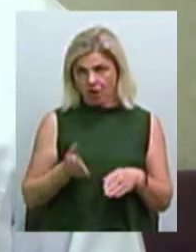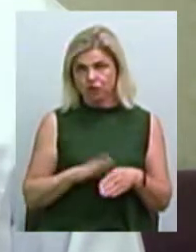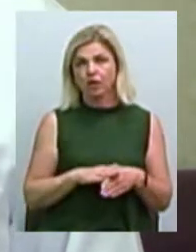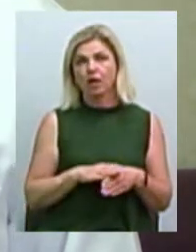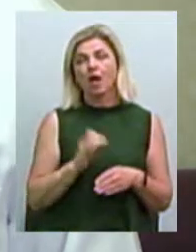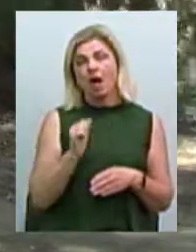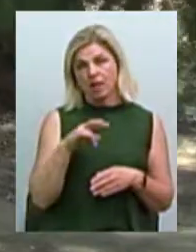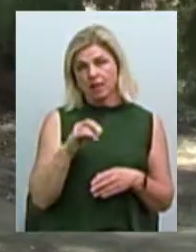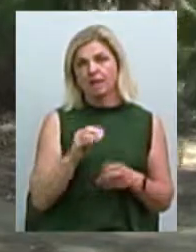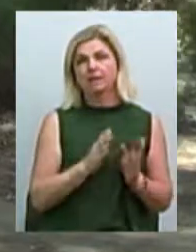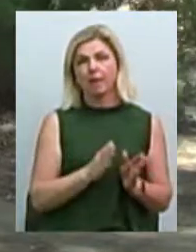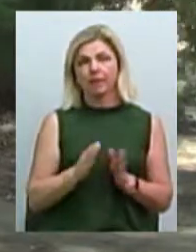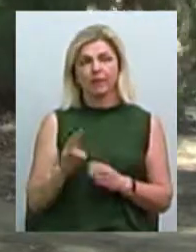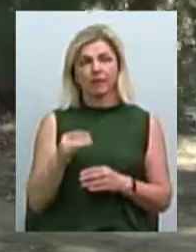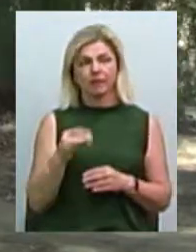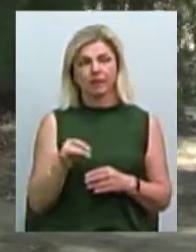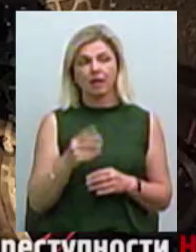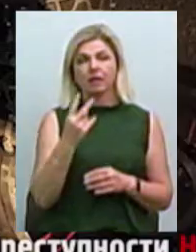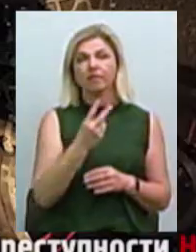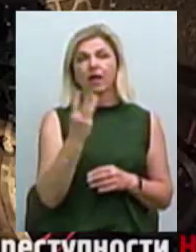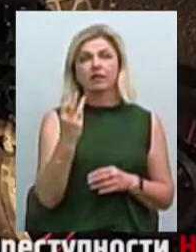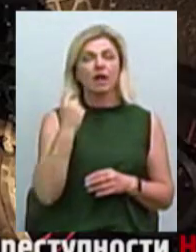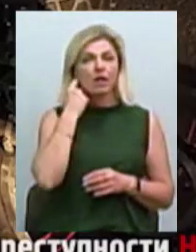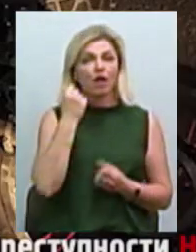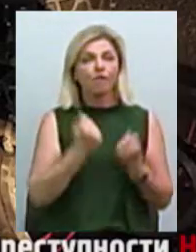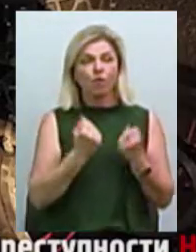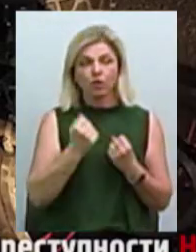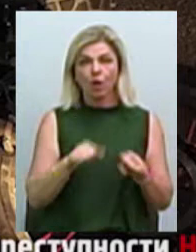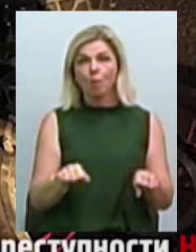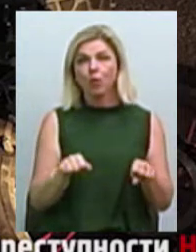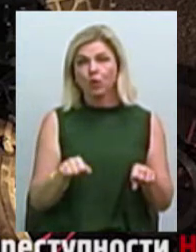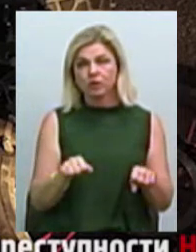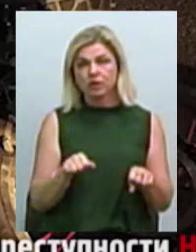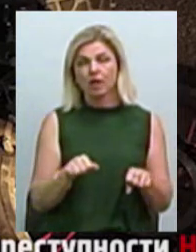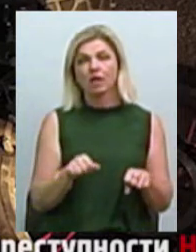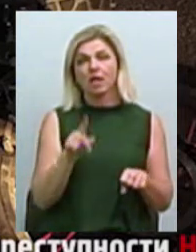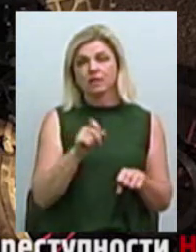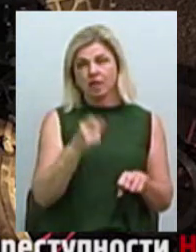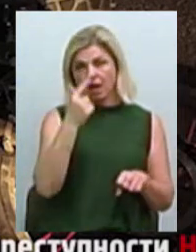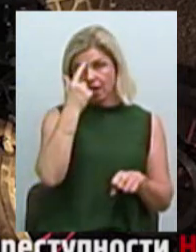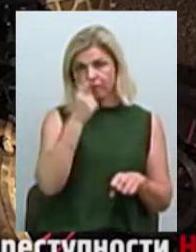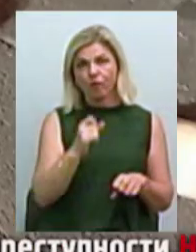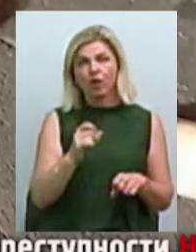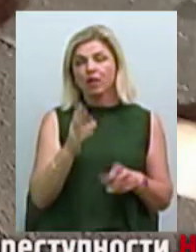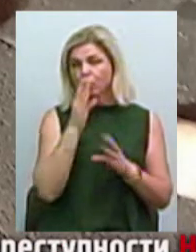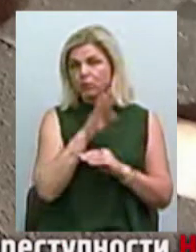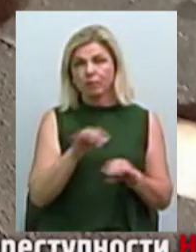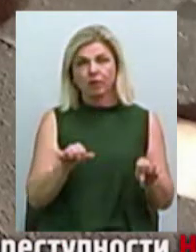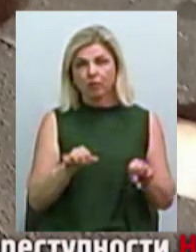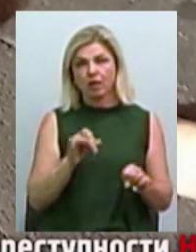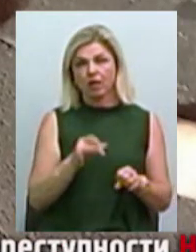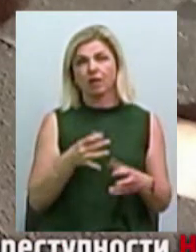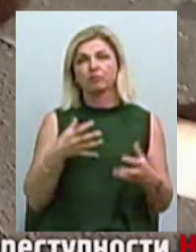але стабільний. 23-річний водій, керуючи мотоциклом, за попередніми даними не впорався з керуванням та